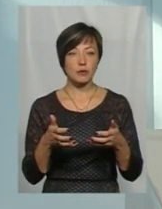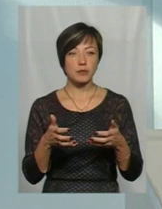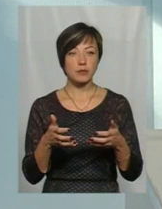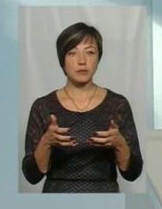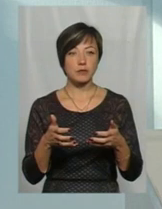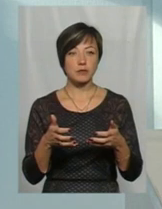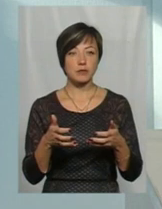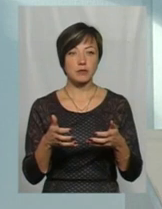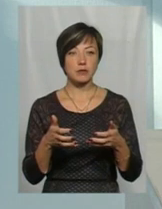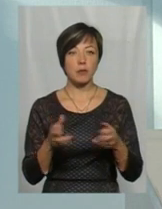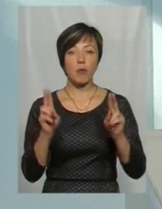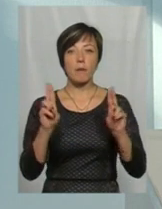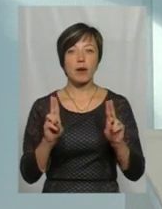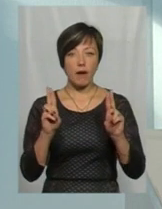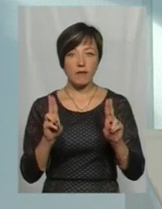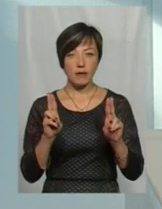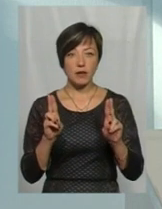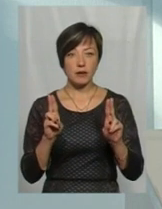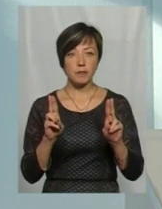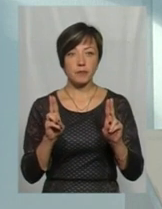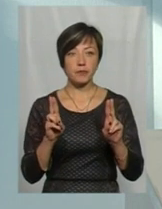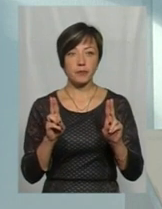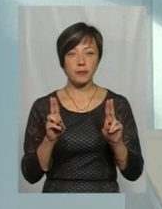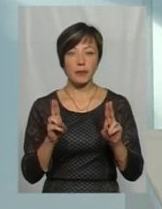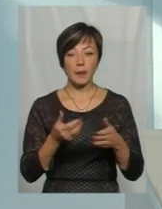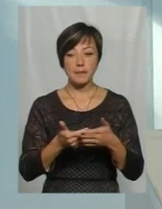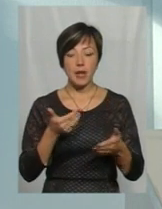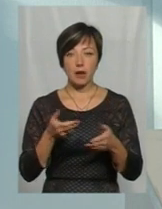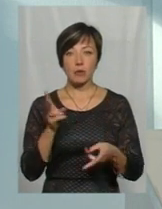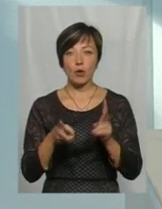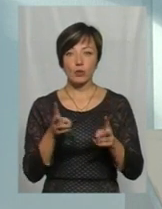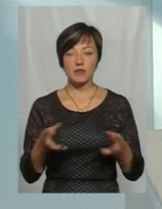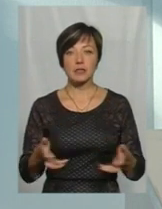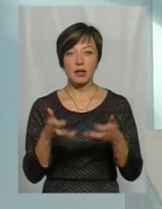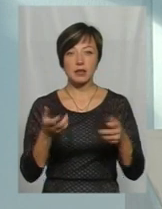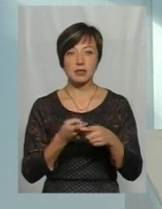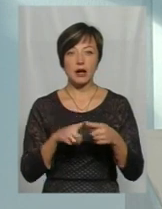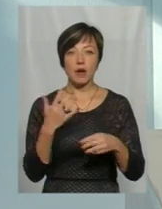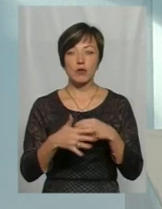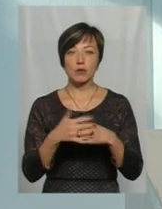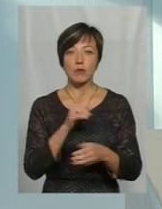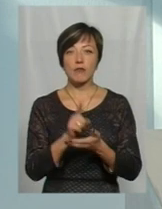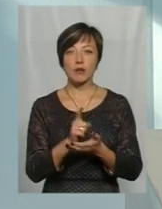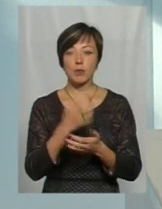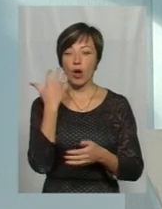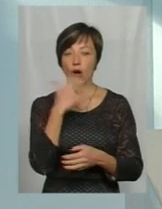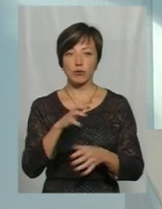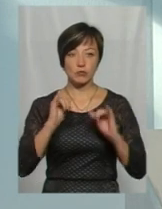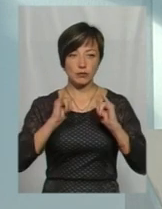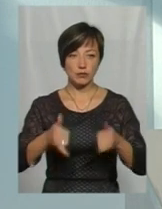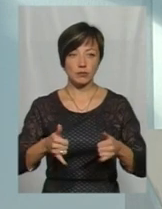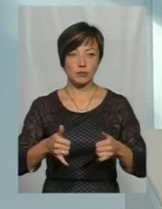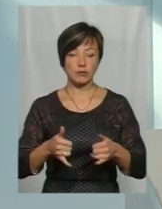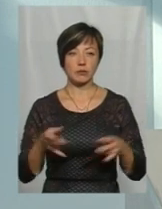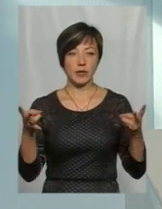бо по правилах перед приготуванням салату ця капуста повинна бути ошпарена